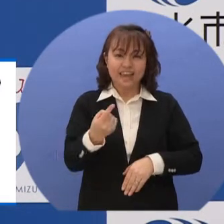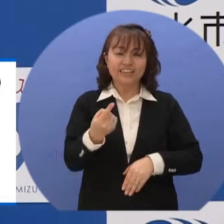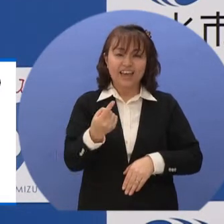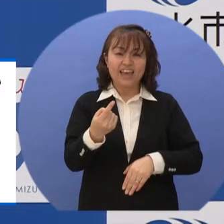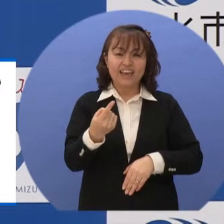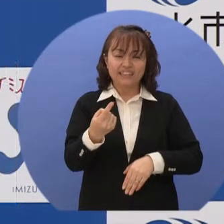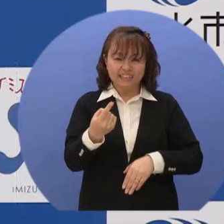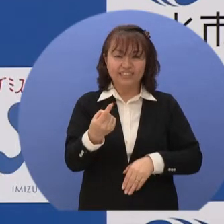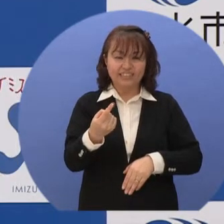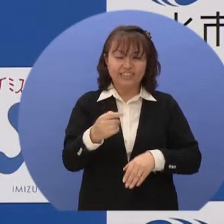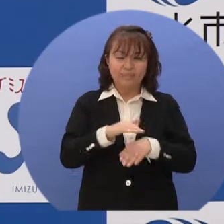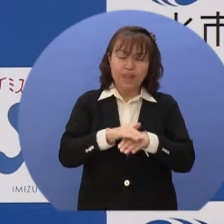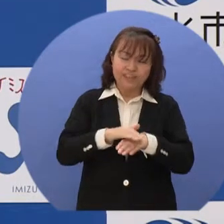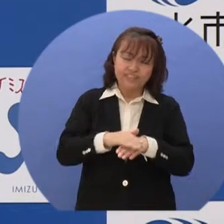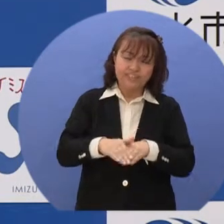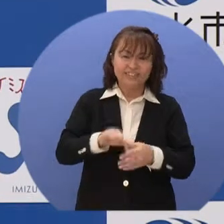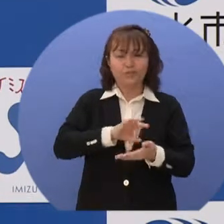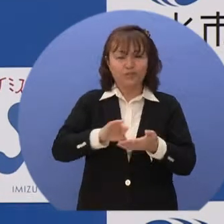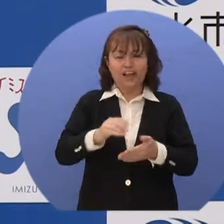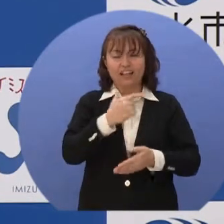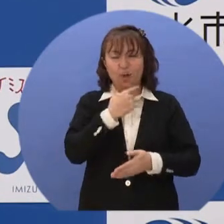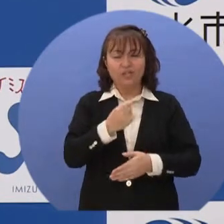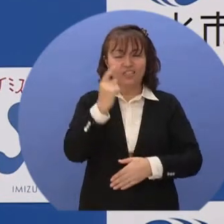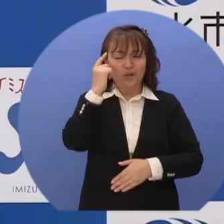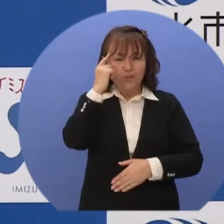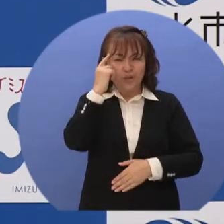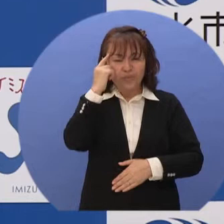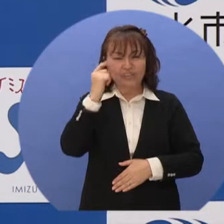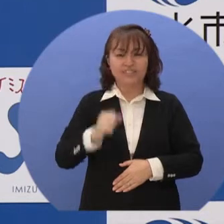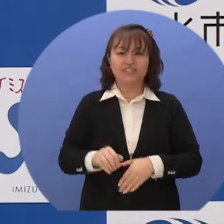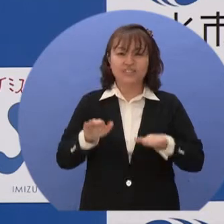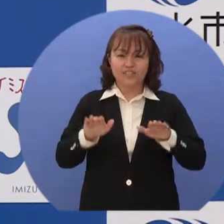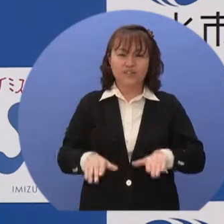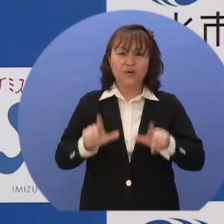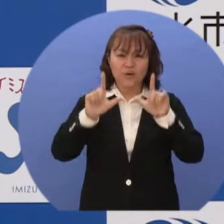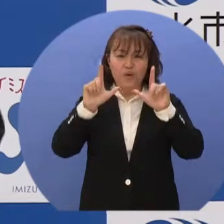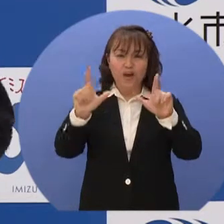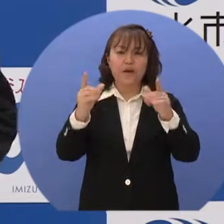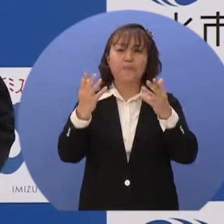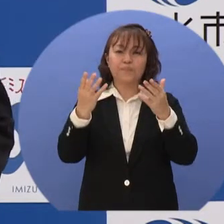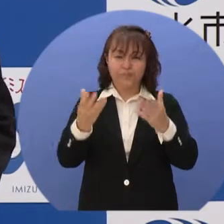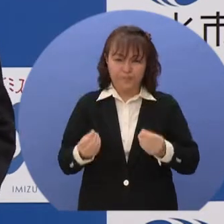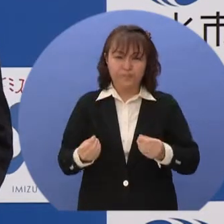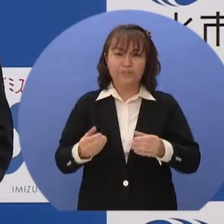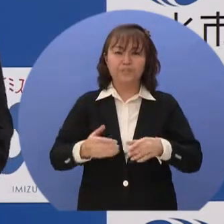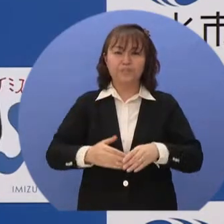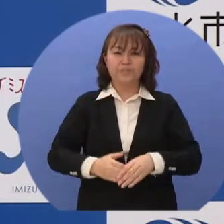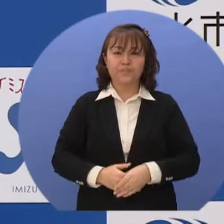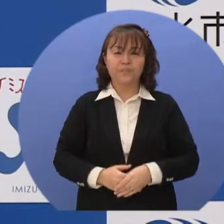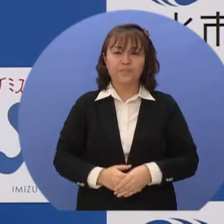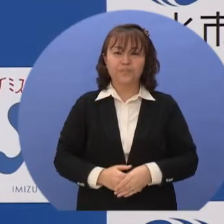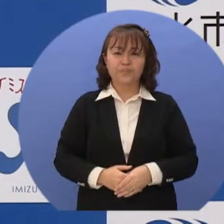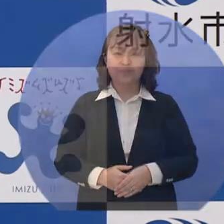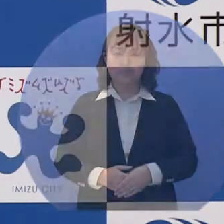いただければという風に考えていますえ予定しておりました発表事項につきましては以上であり